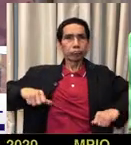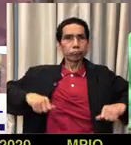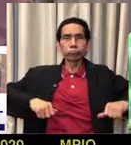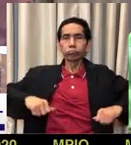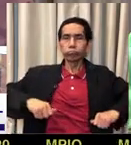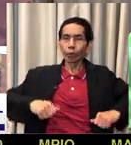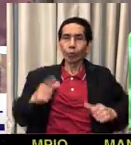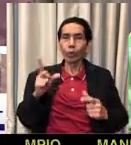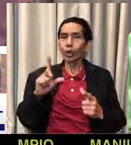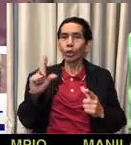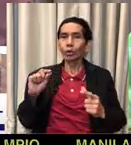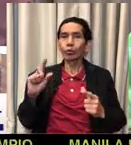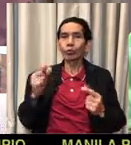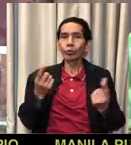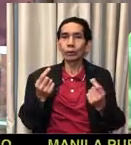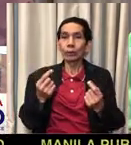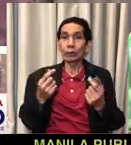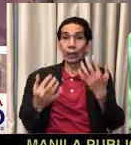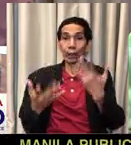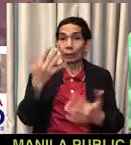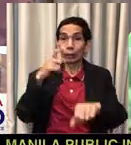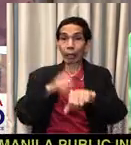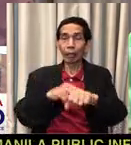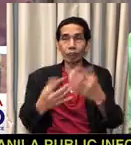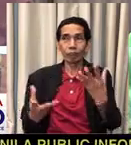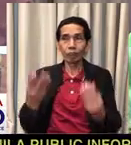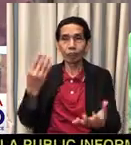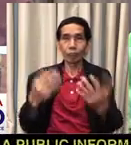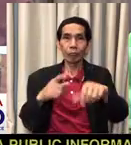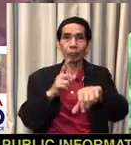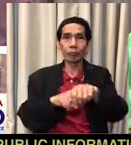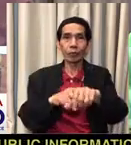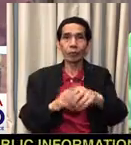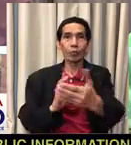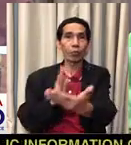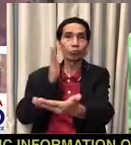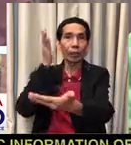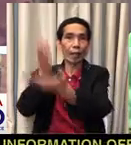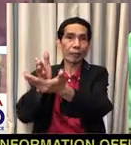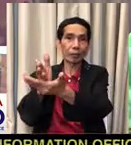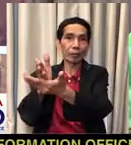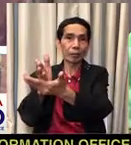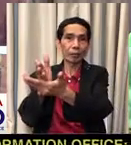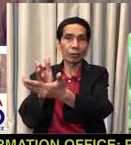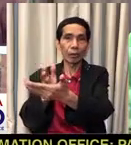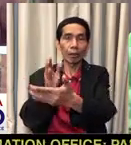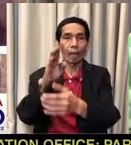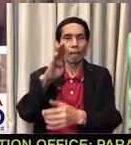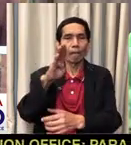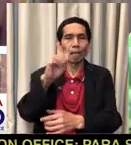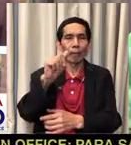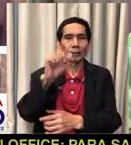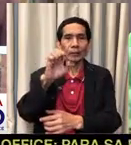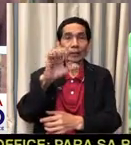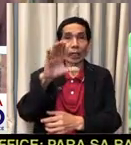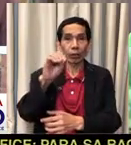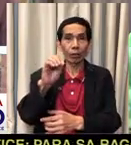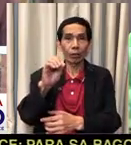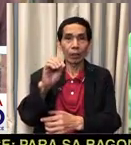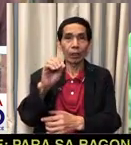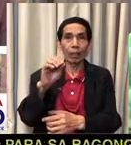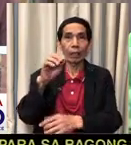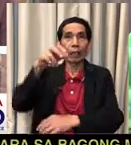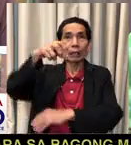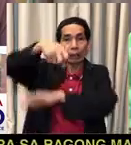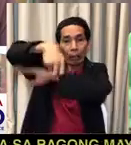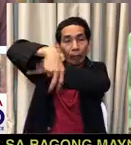Ginawa namin, kasagsagan na sunog ito, pinuntahan namin. pumunta ako sa base ko. Tanghating